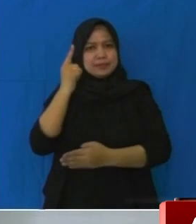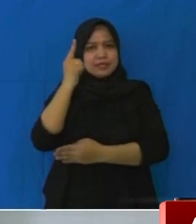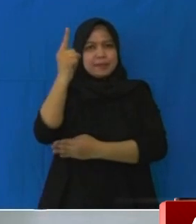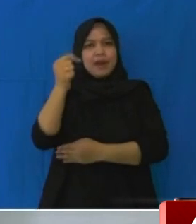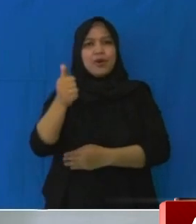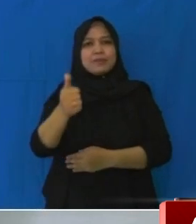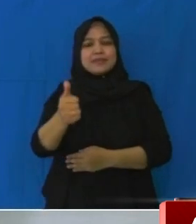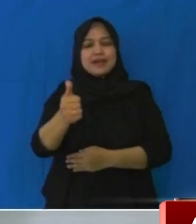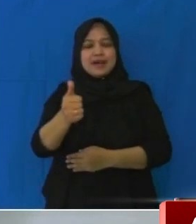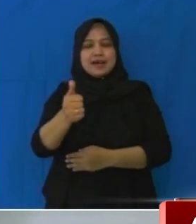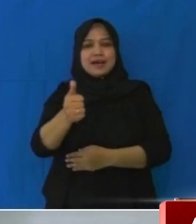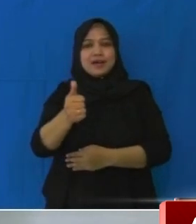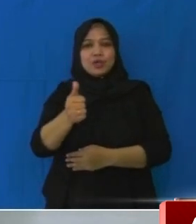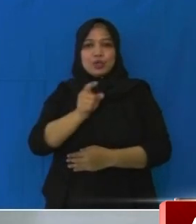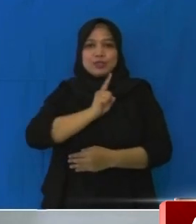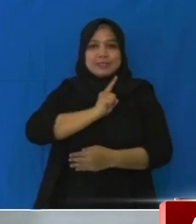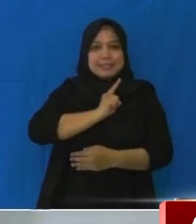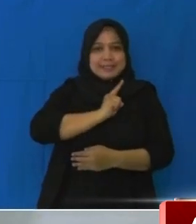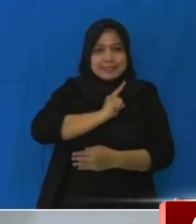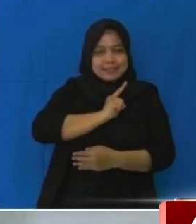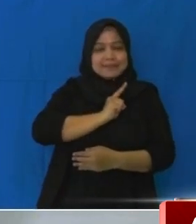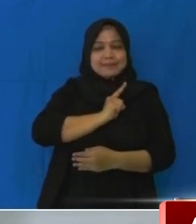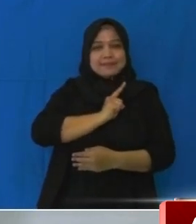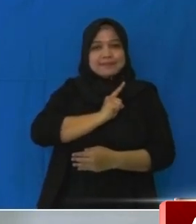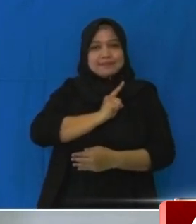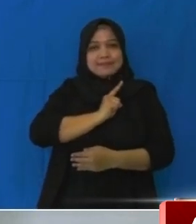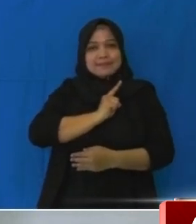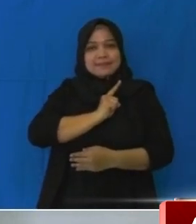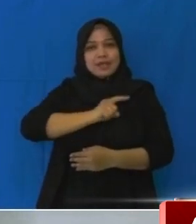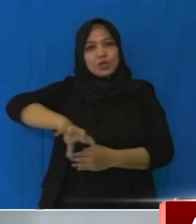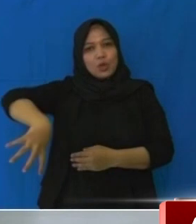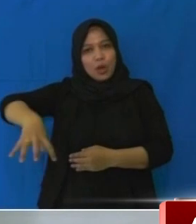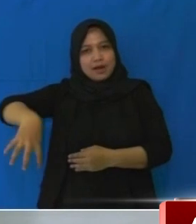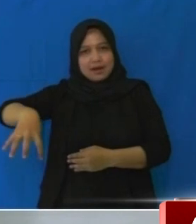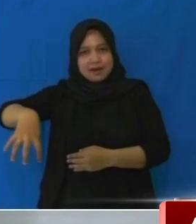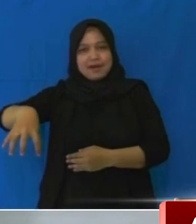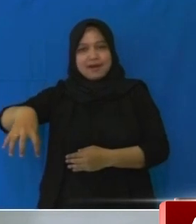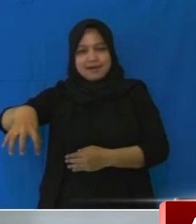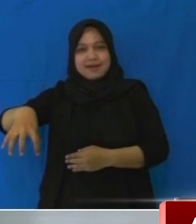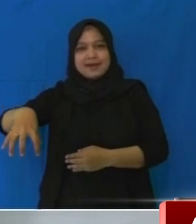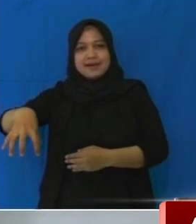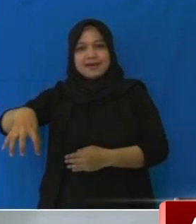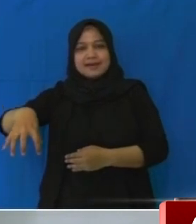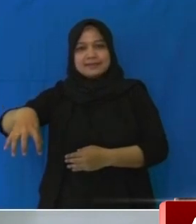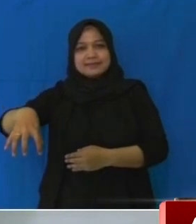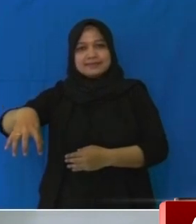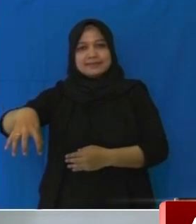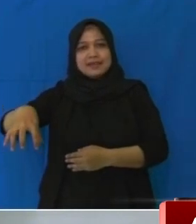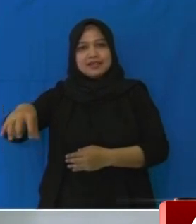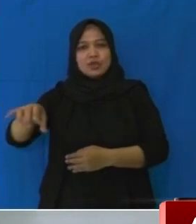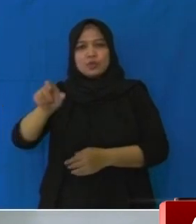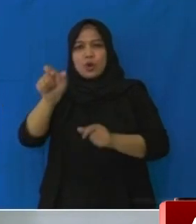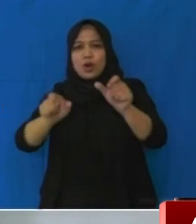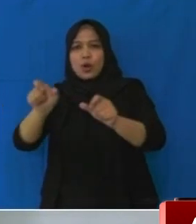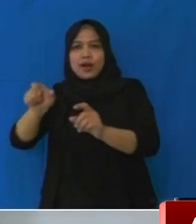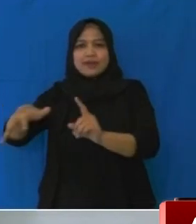untuk bisa melindungi diri anda sendiri melindungi keluarkan dan melindungi orang-orang